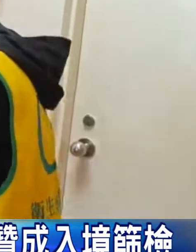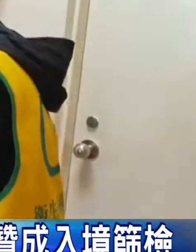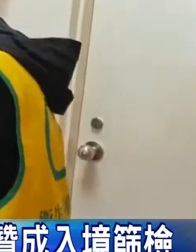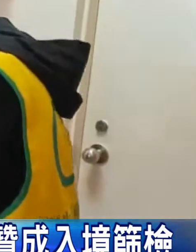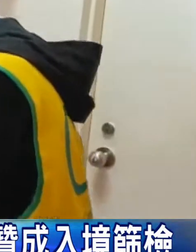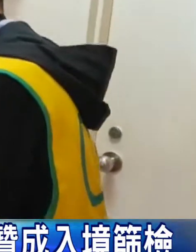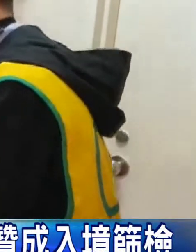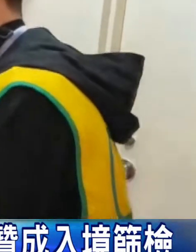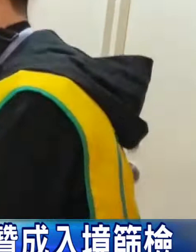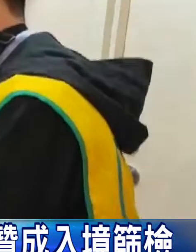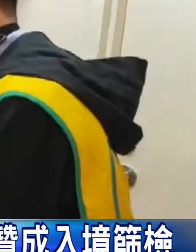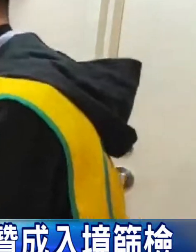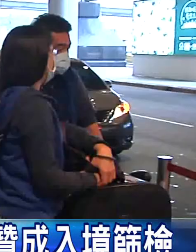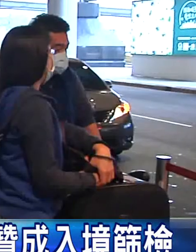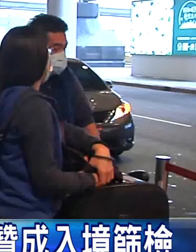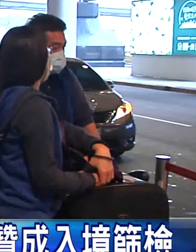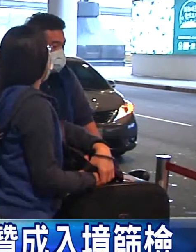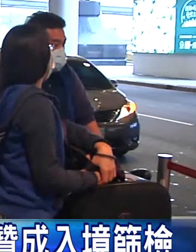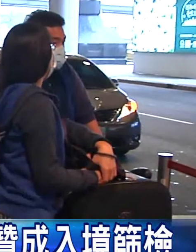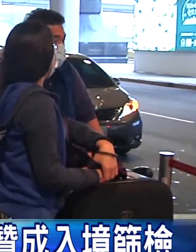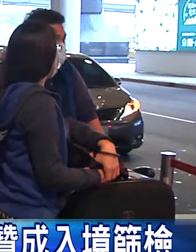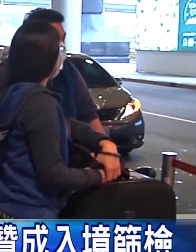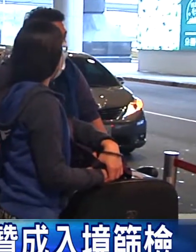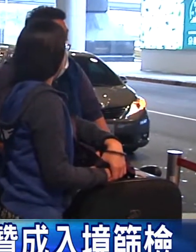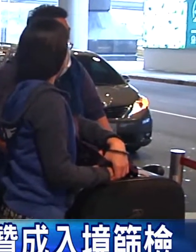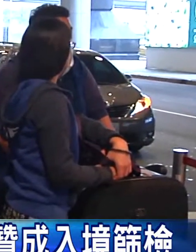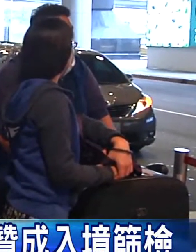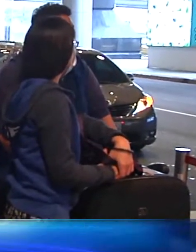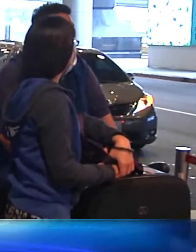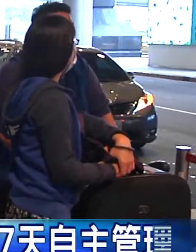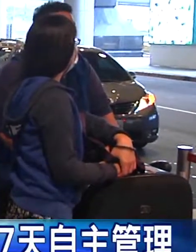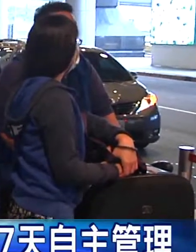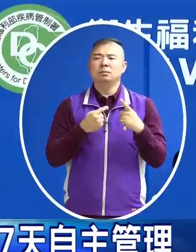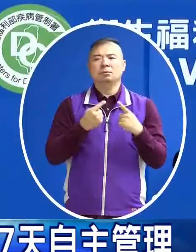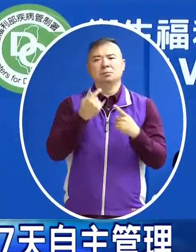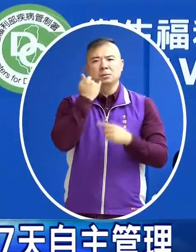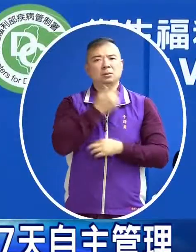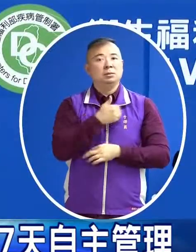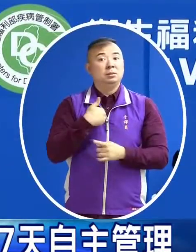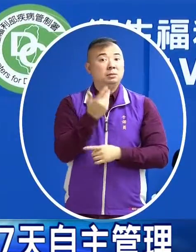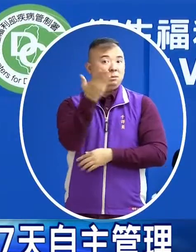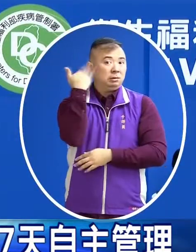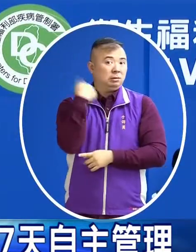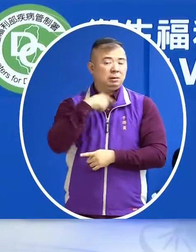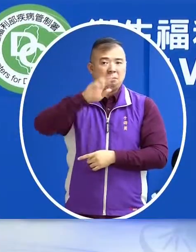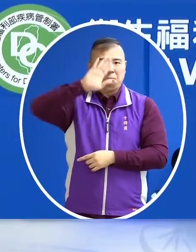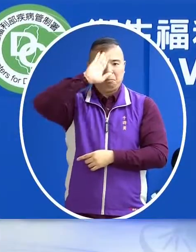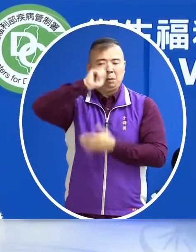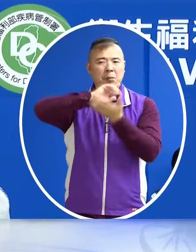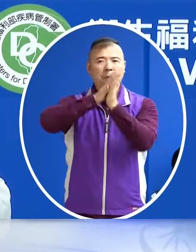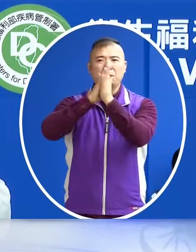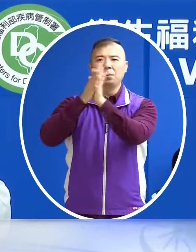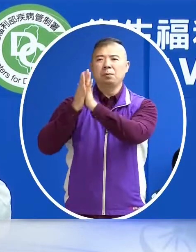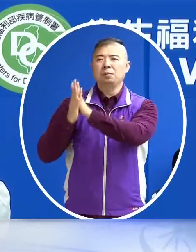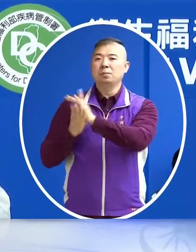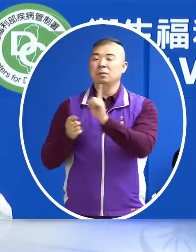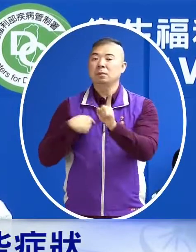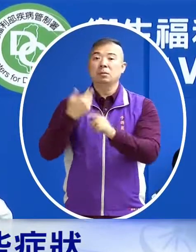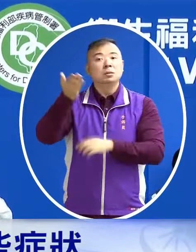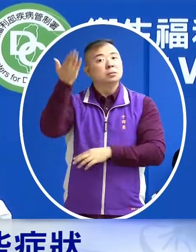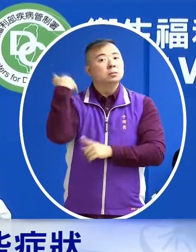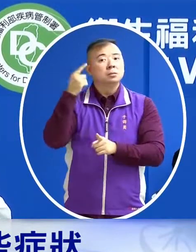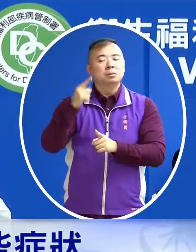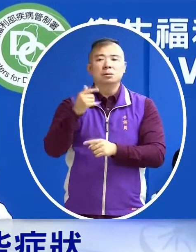是否有非典型的不适症状，并再追加7天自主健康管理。 这种症状一直在变，那在以前的